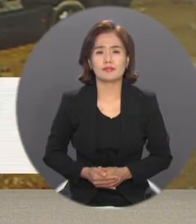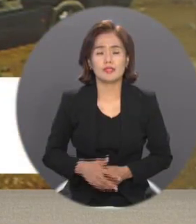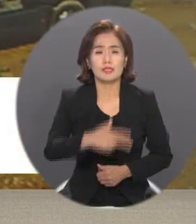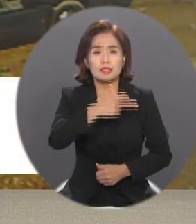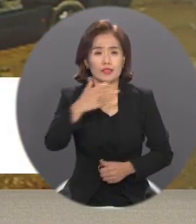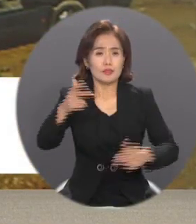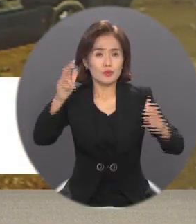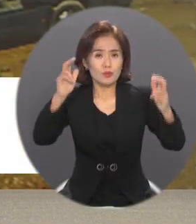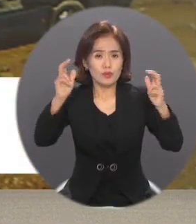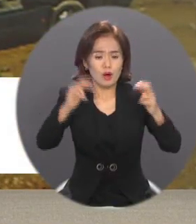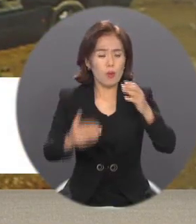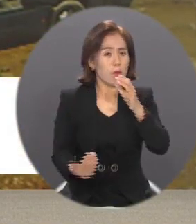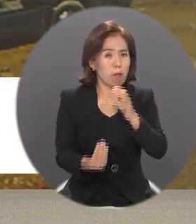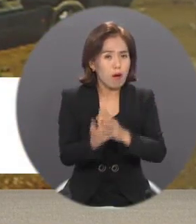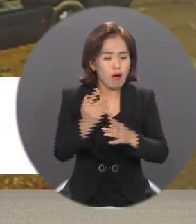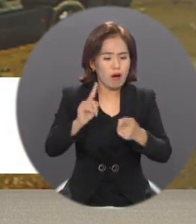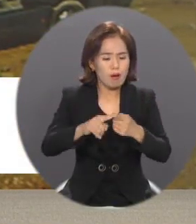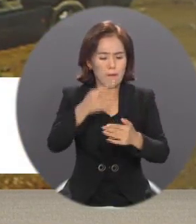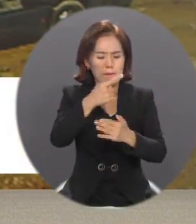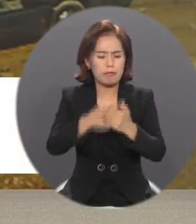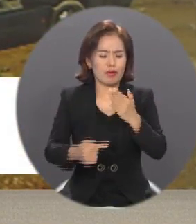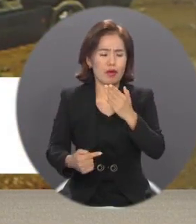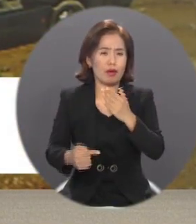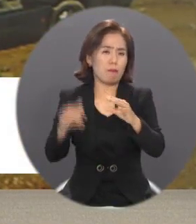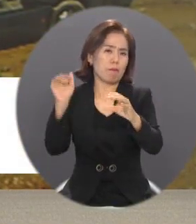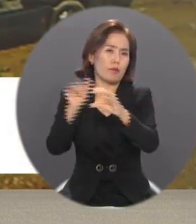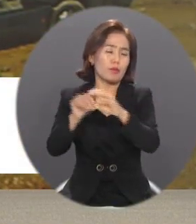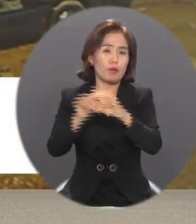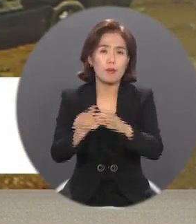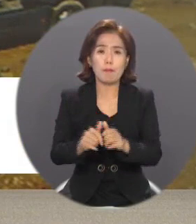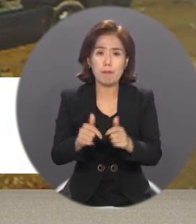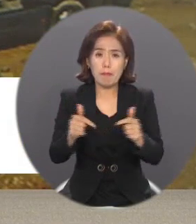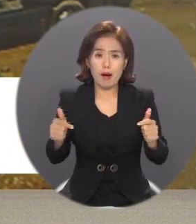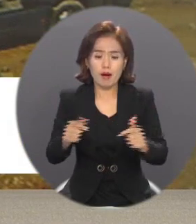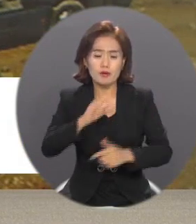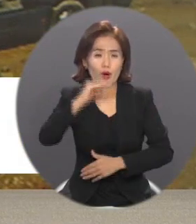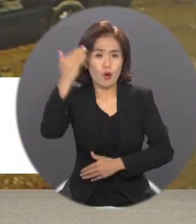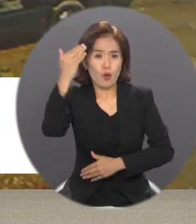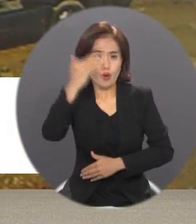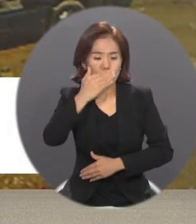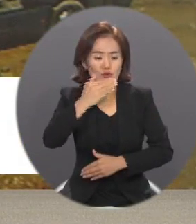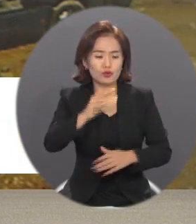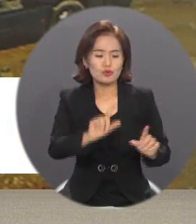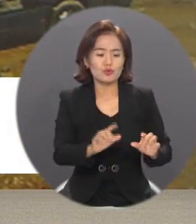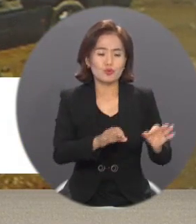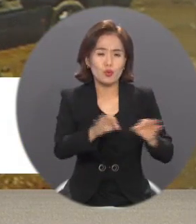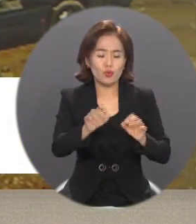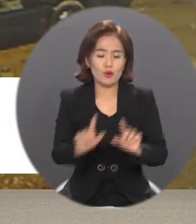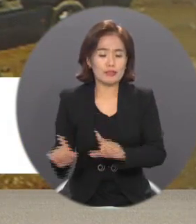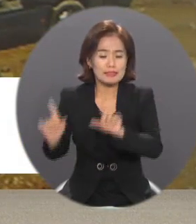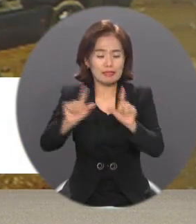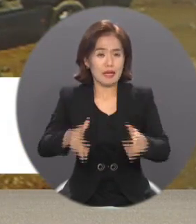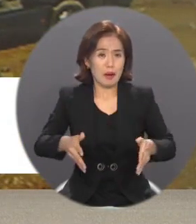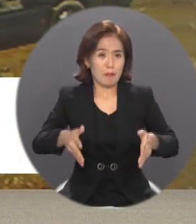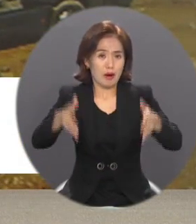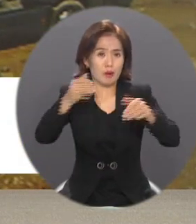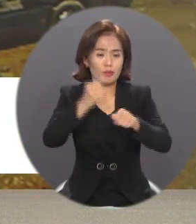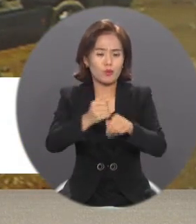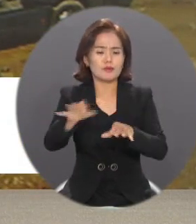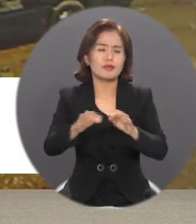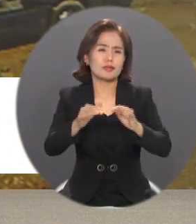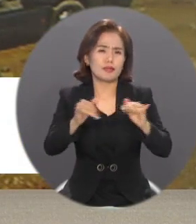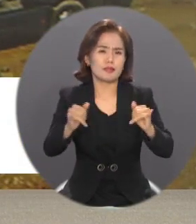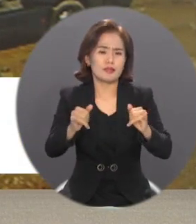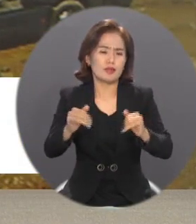대형 공사로 인한 피해를 호소하는 민원이 잇따르고 있습니다. 여수의 주상복합 아파트가 들어서면서 상인들이